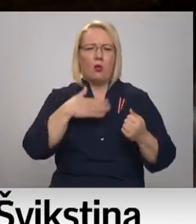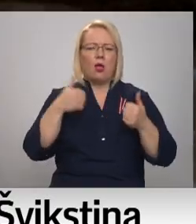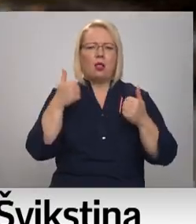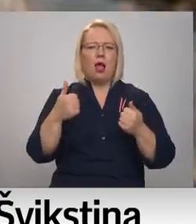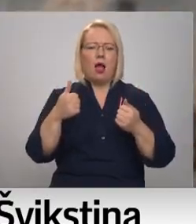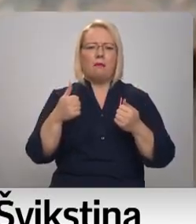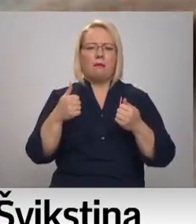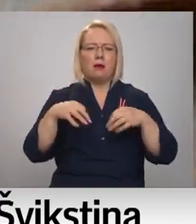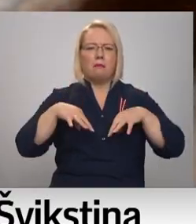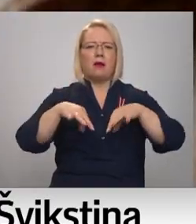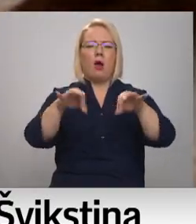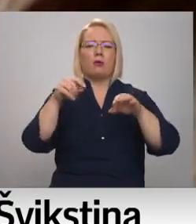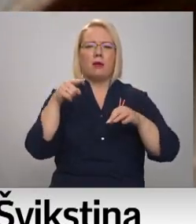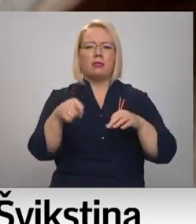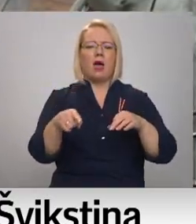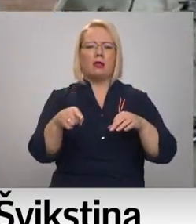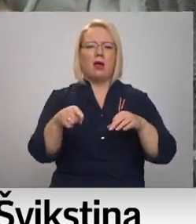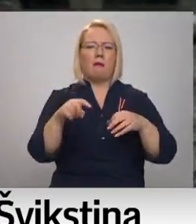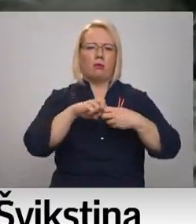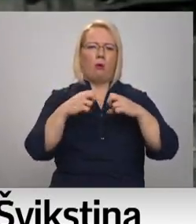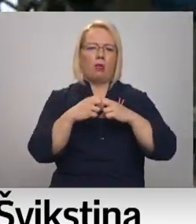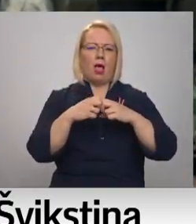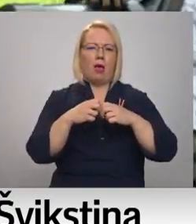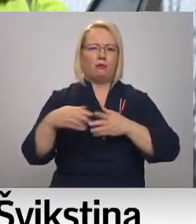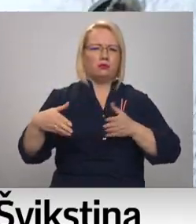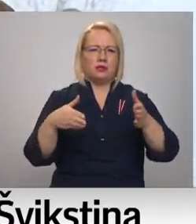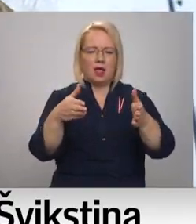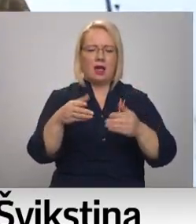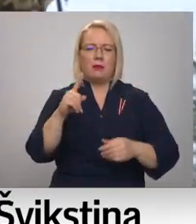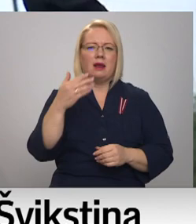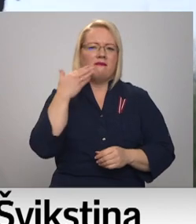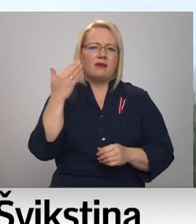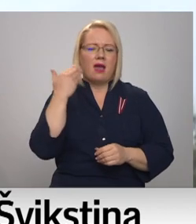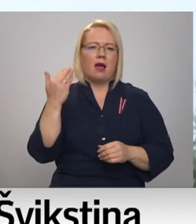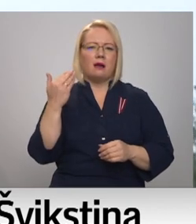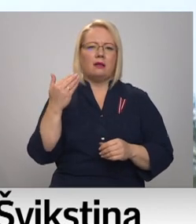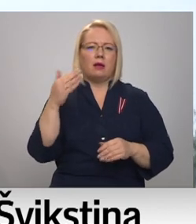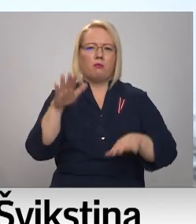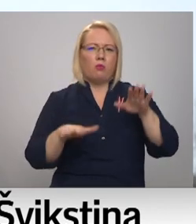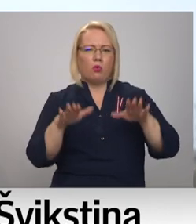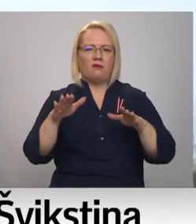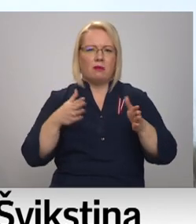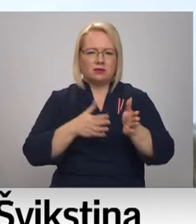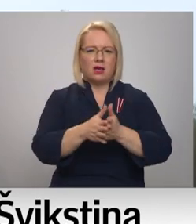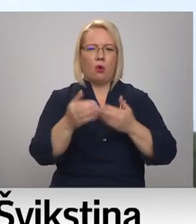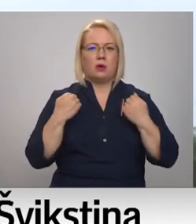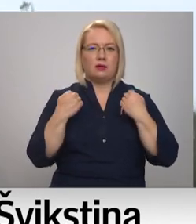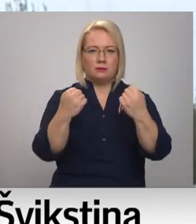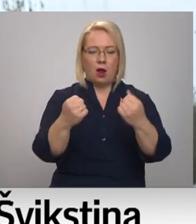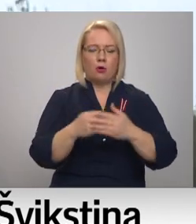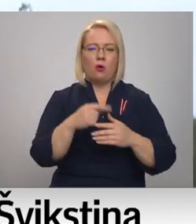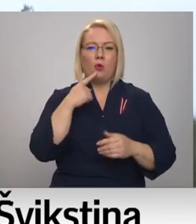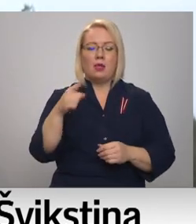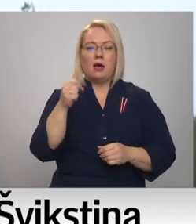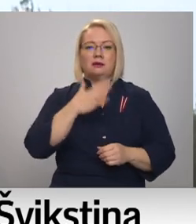šādiem te šķēršņiem, ja tā varētu teikt, tad ir viegli pārvarēt arī purvus. Savā ikdienas darbā